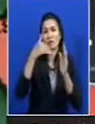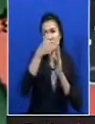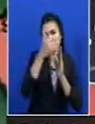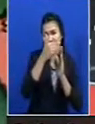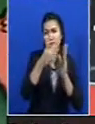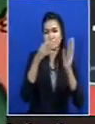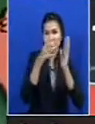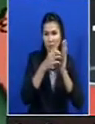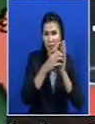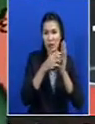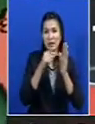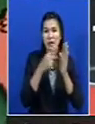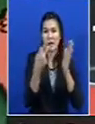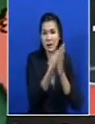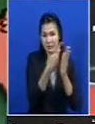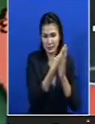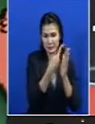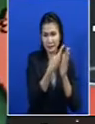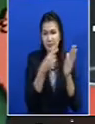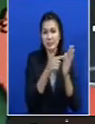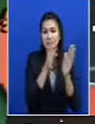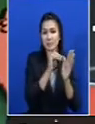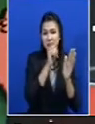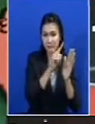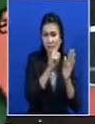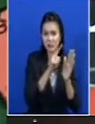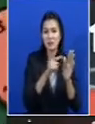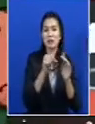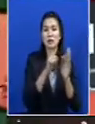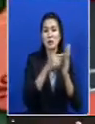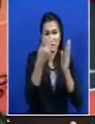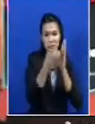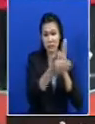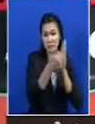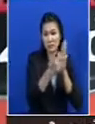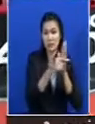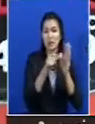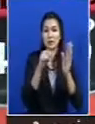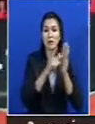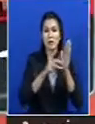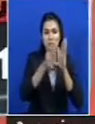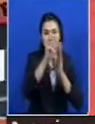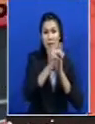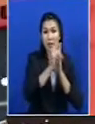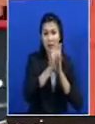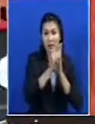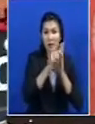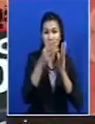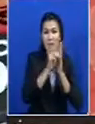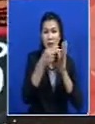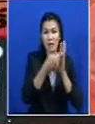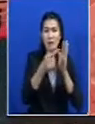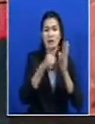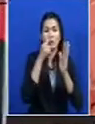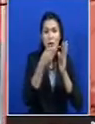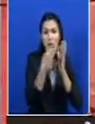คเหนือภาคกลางครับที่จังหวัดกาญจนบุรี41องศาเซลเซียสส่วนพื้นที่ทางภาคอีสานครับ ที่จังหวัดมหาสารคามครับและที่จังหวัดขอนแก่น